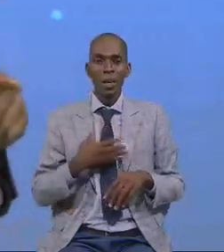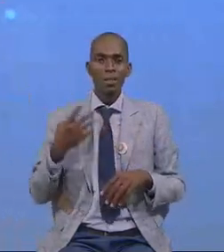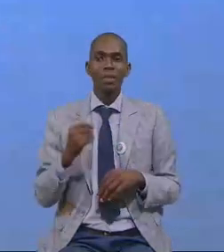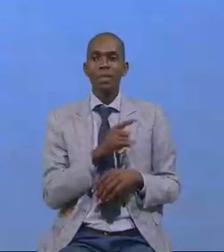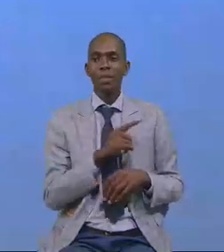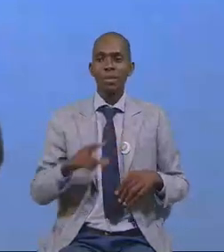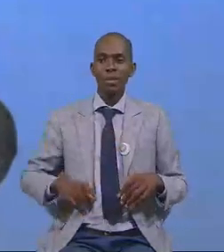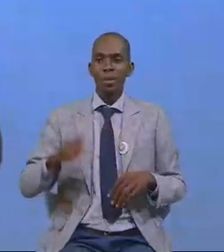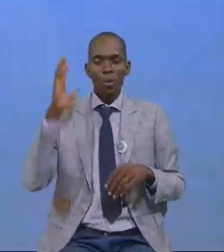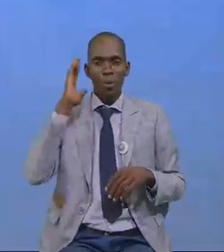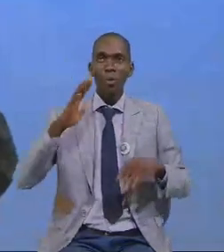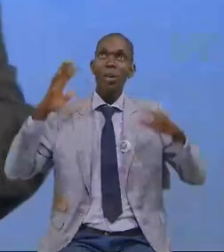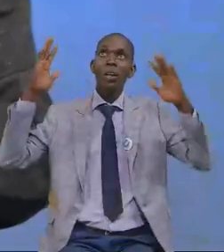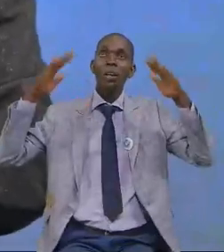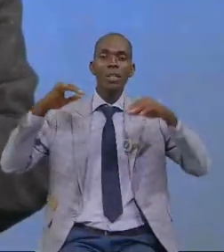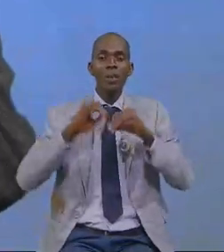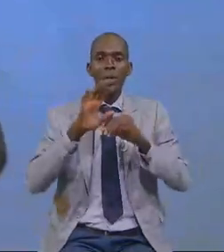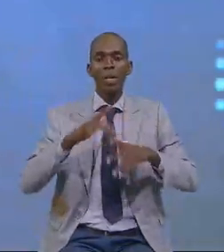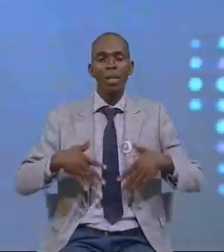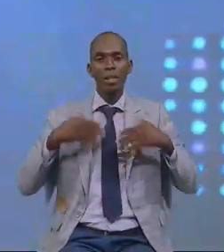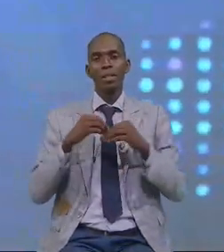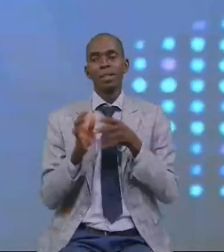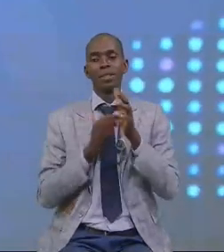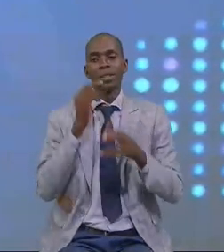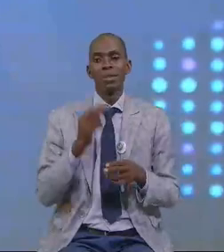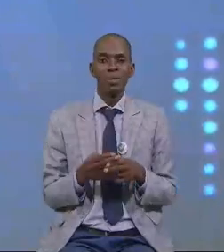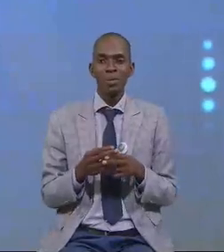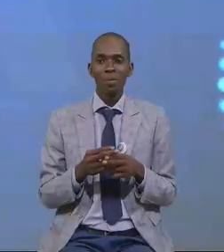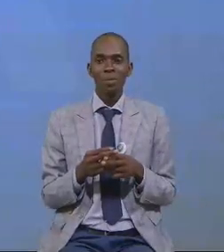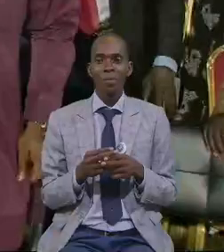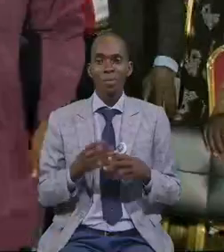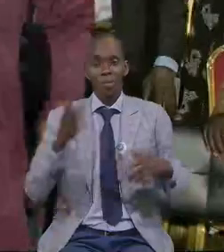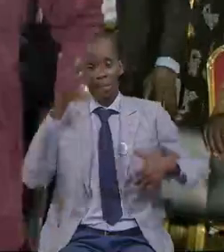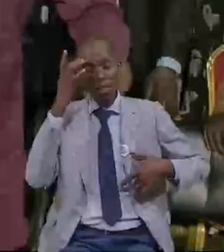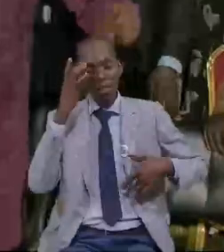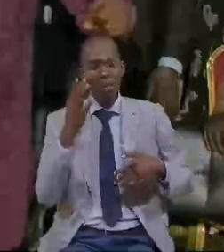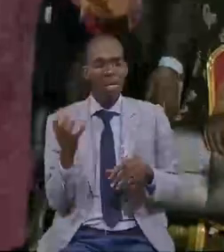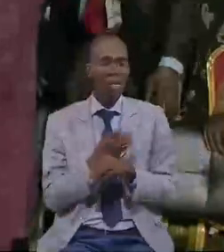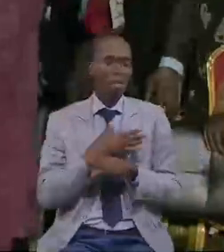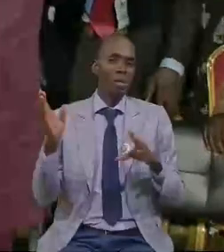Et le Seigneur régnera dans votre vie. La maladie va s'en aller.